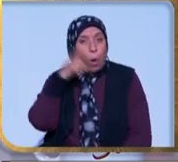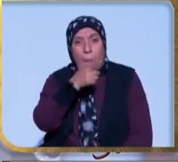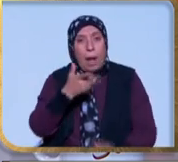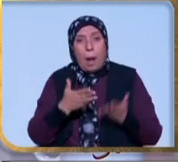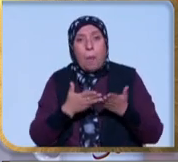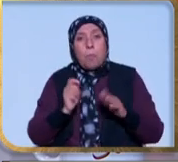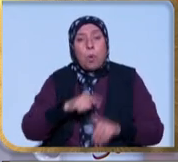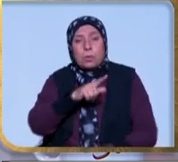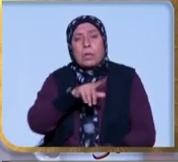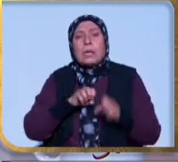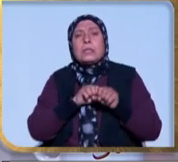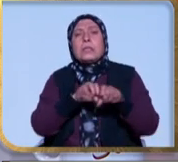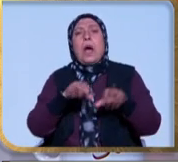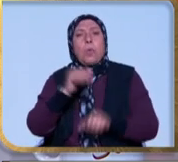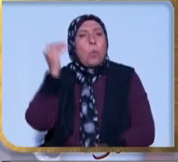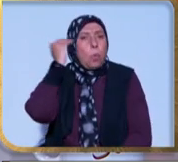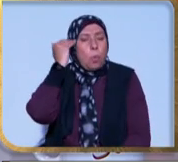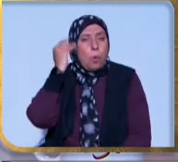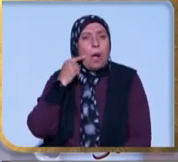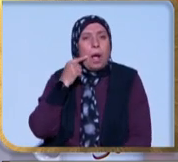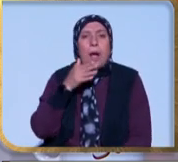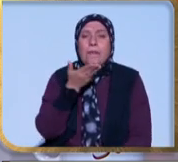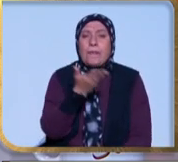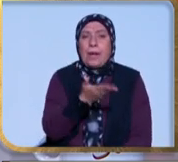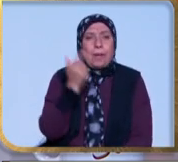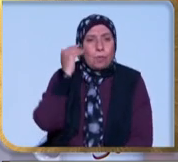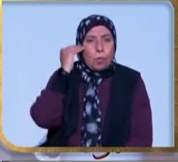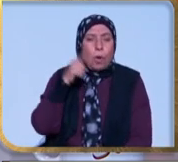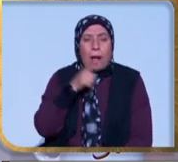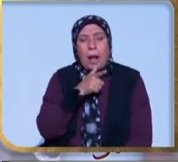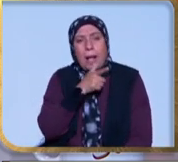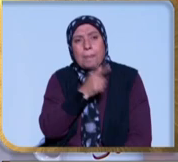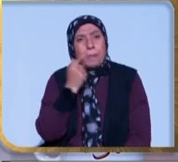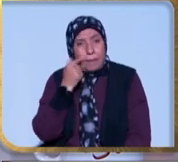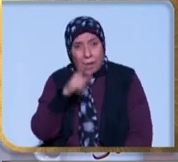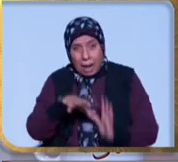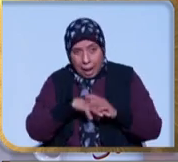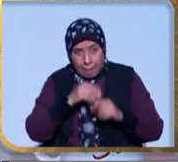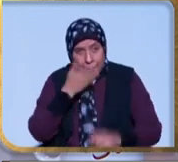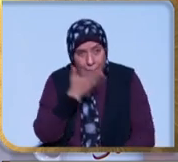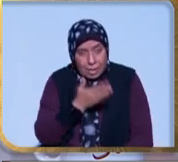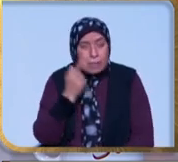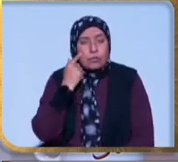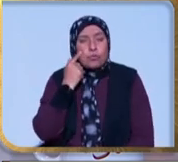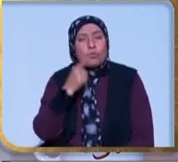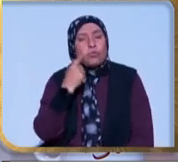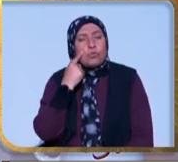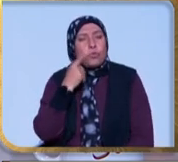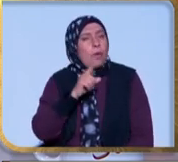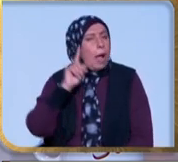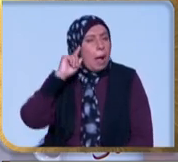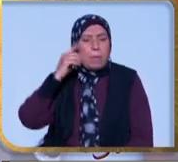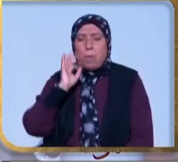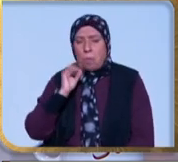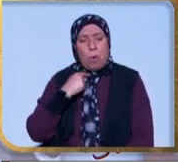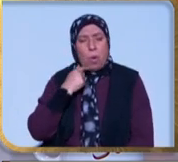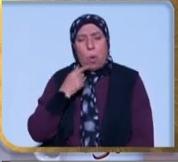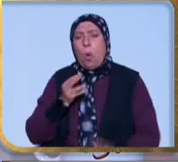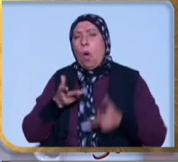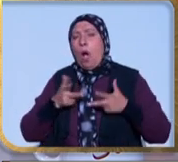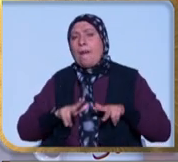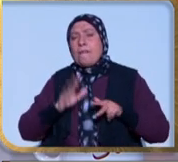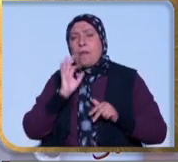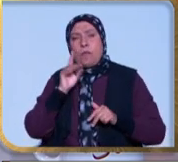آية تقول إنه أنت عايز تسحرنا بيها فنترك فرعون نتبعك أنت، قالوا له فما نحن لك